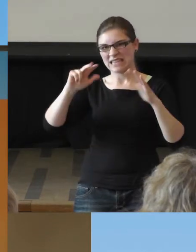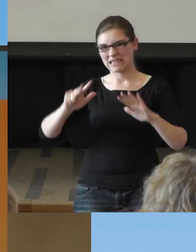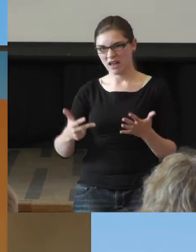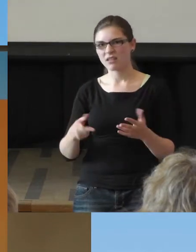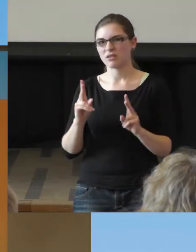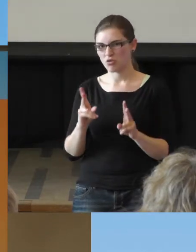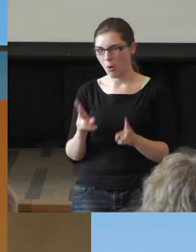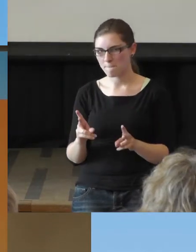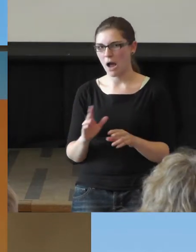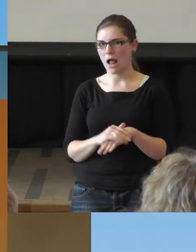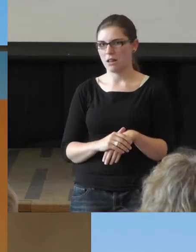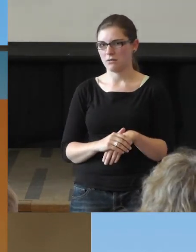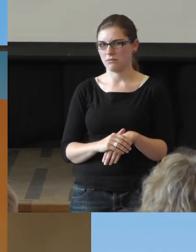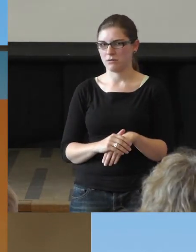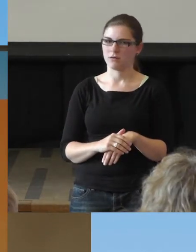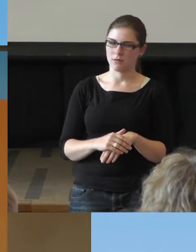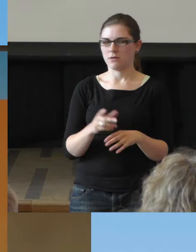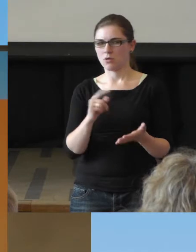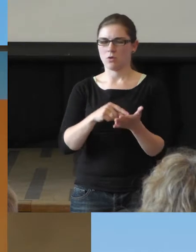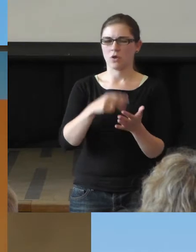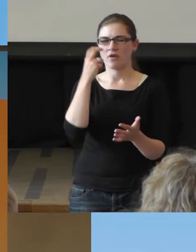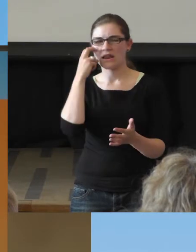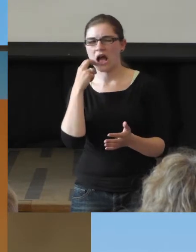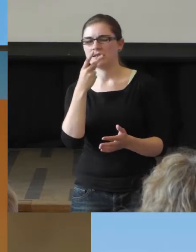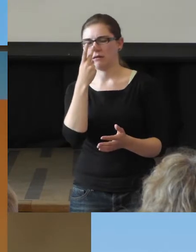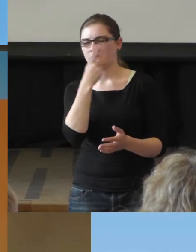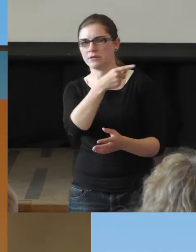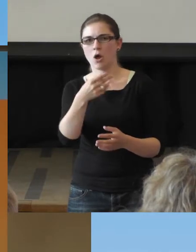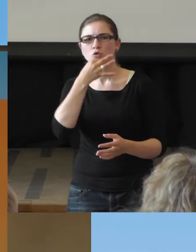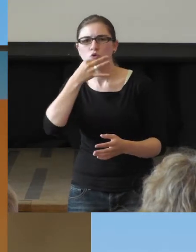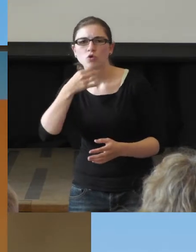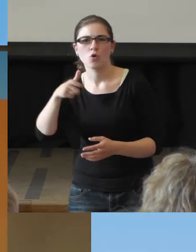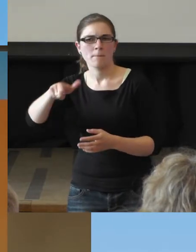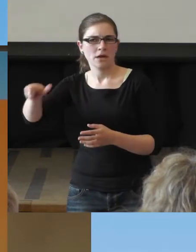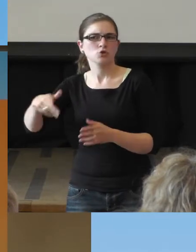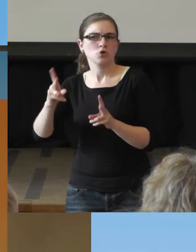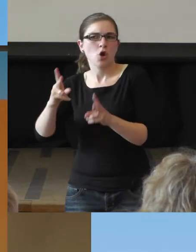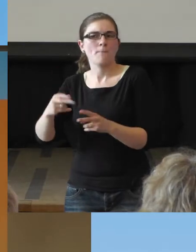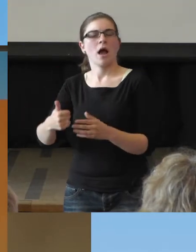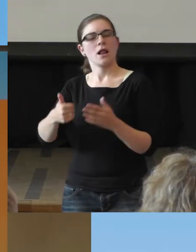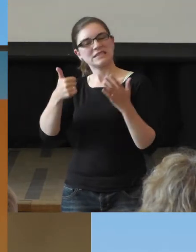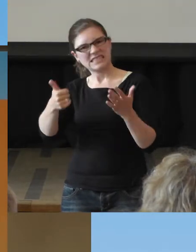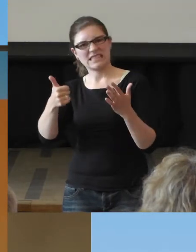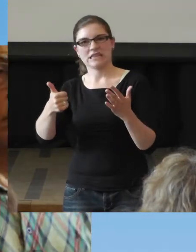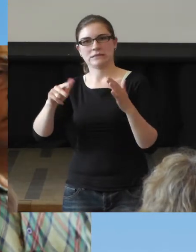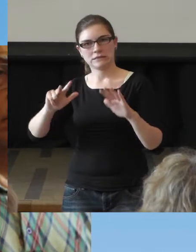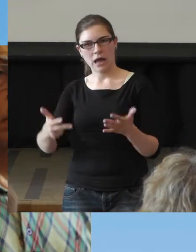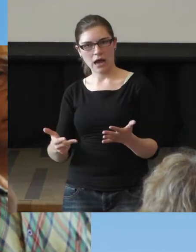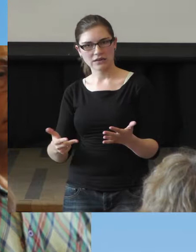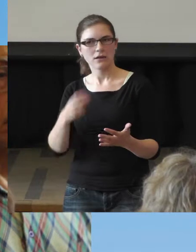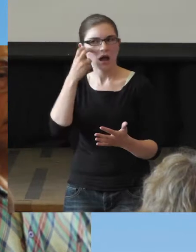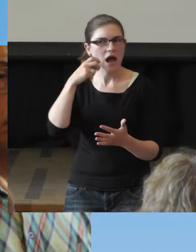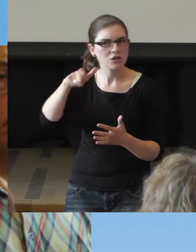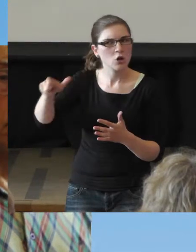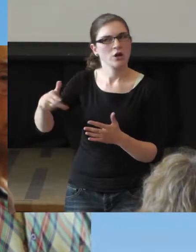Achtel, das ist so ein bisschen altersabhängig, bei jüngeren Menschen sollte es eher bei sechs Achtel sein, bei jüngeren, bei älteren, bei